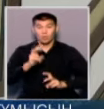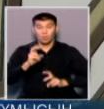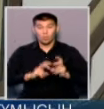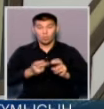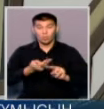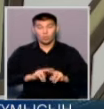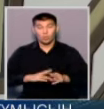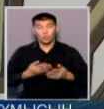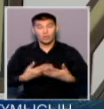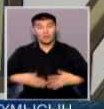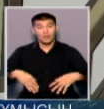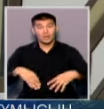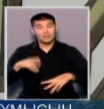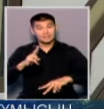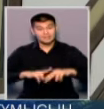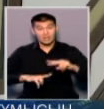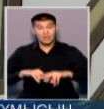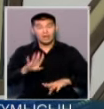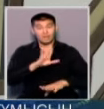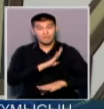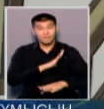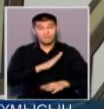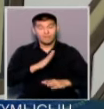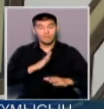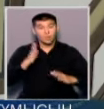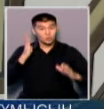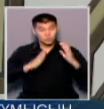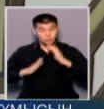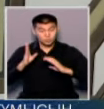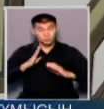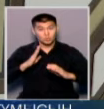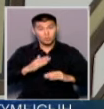зауытының арқасында салынған институт.